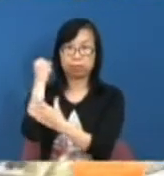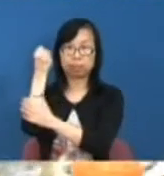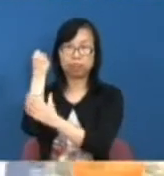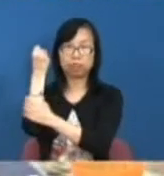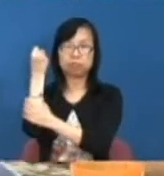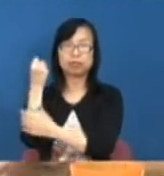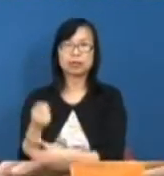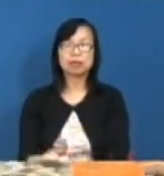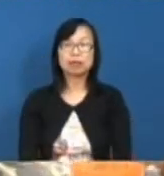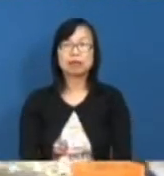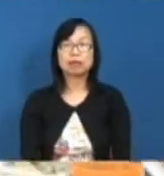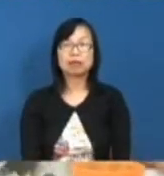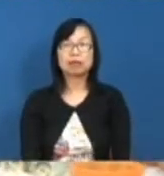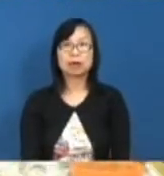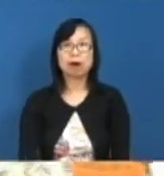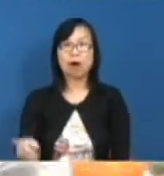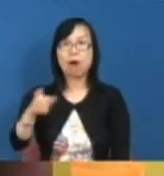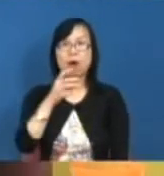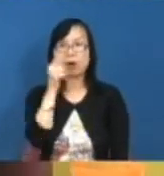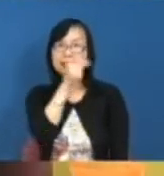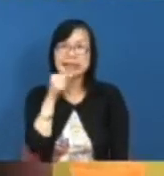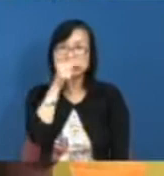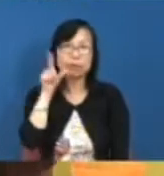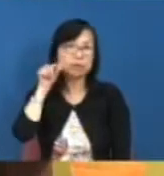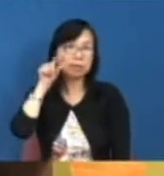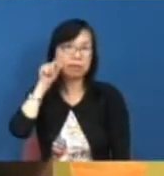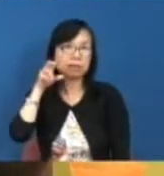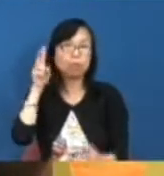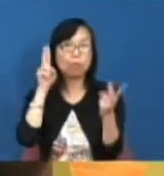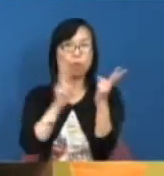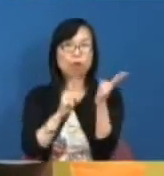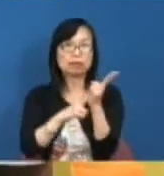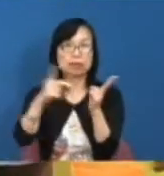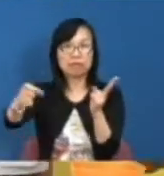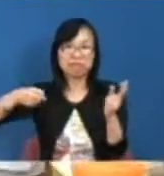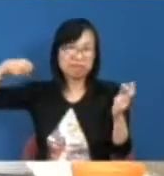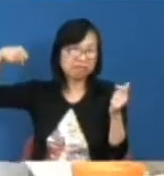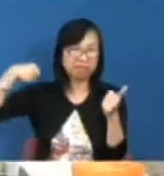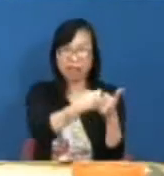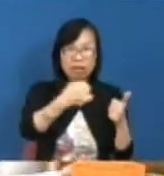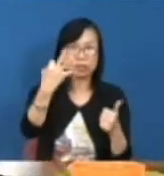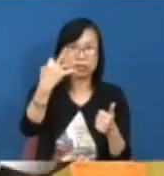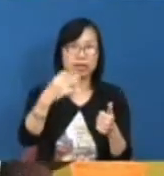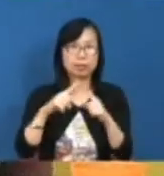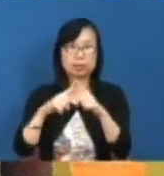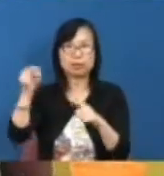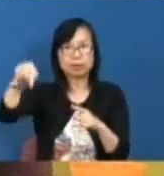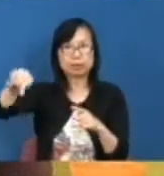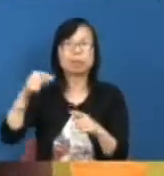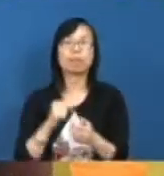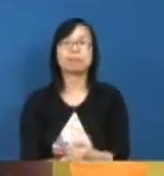會？ 呢個就叫做油尖旺社團聯會。咁打我嗰三個人就喺度啊。 點算？邊三個？